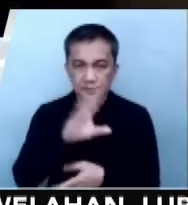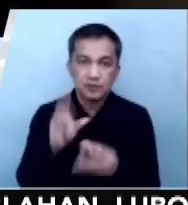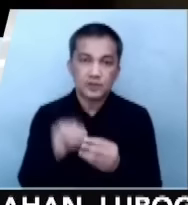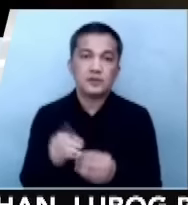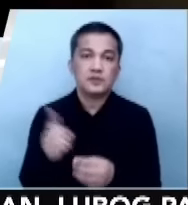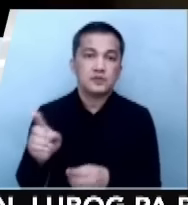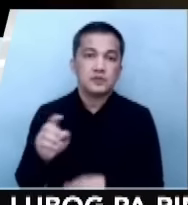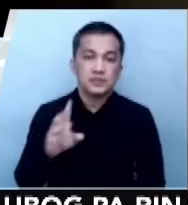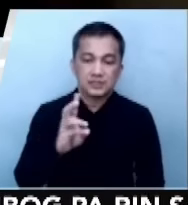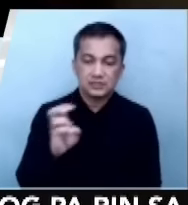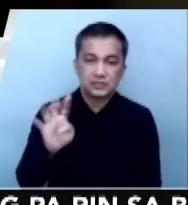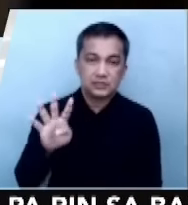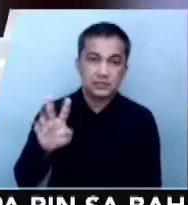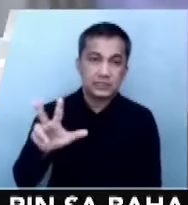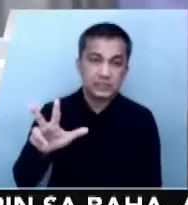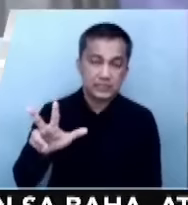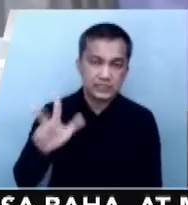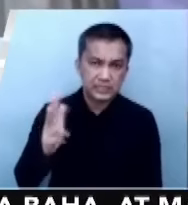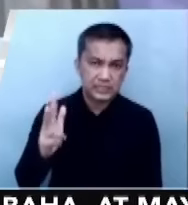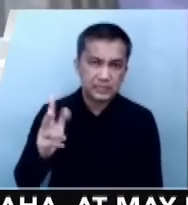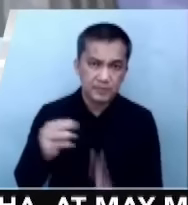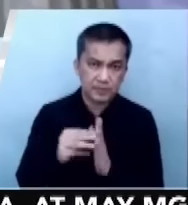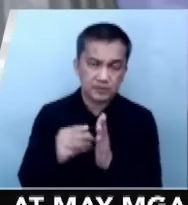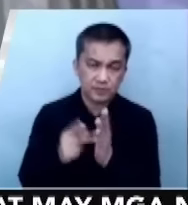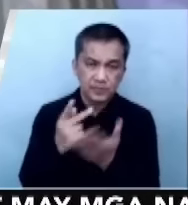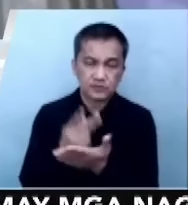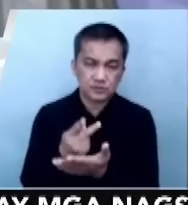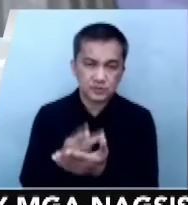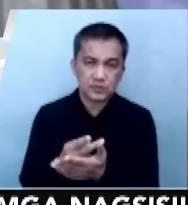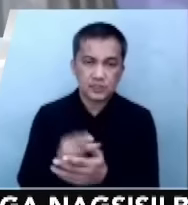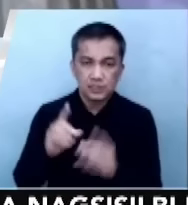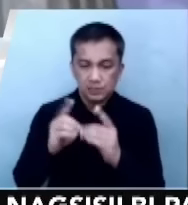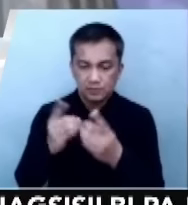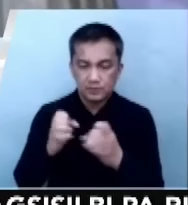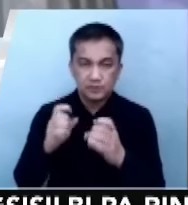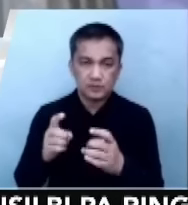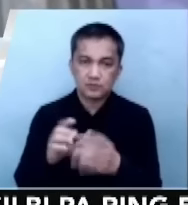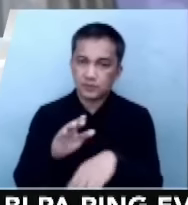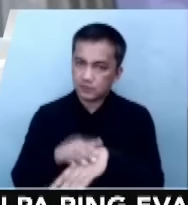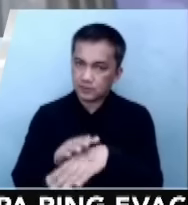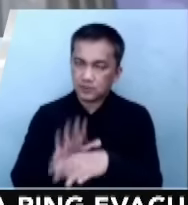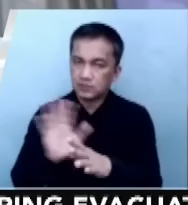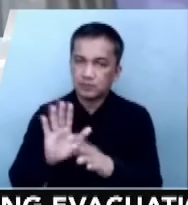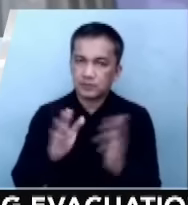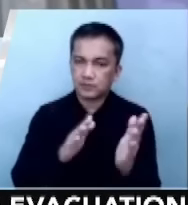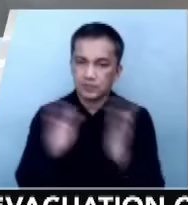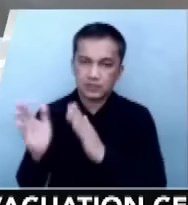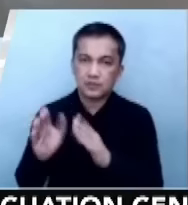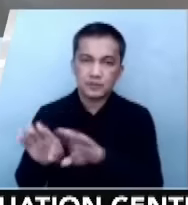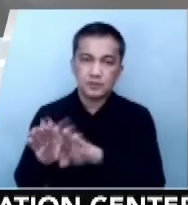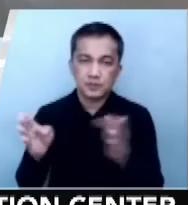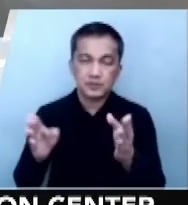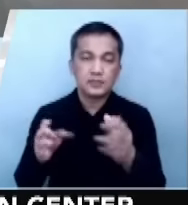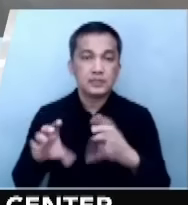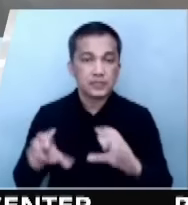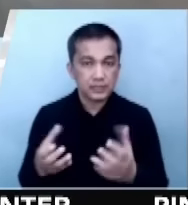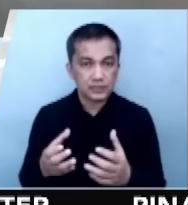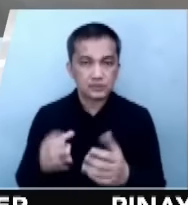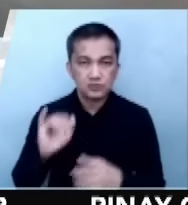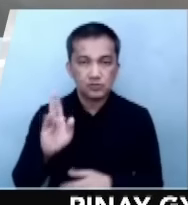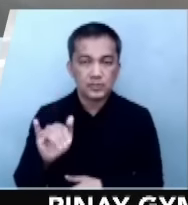Php30 million paalala ng DepEd hindi dapat maantala ang pagbubukas ng klase sa July